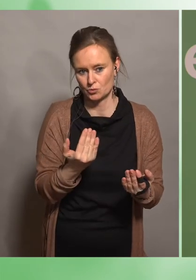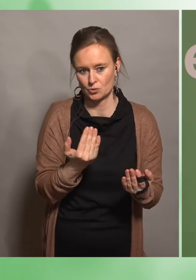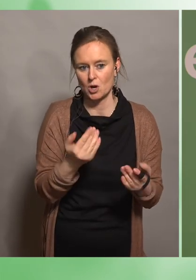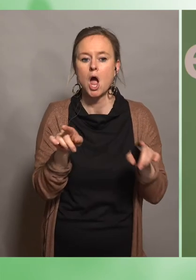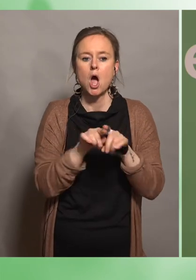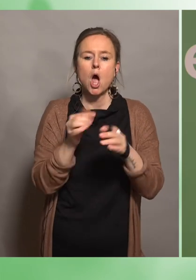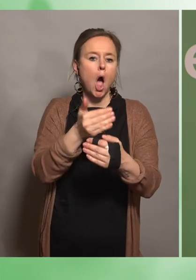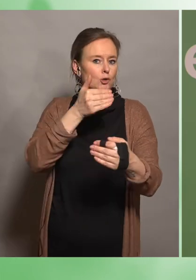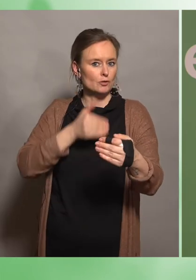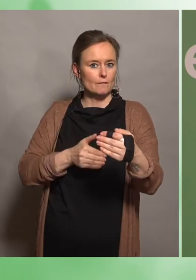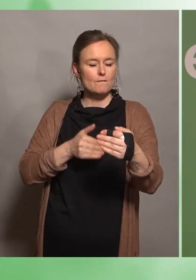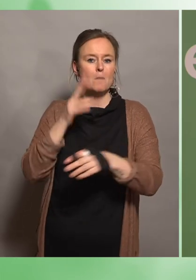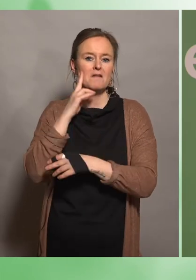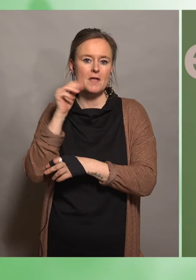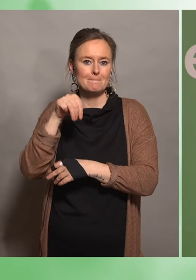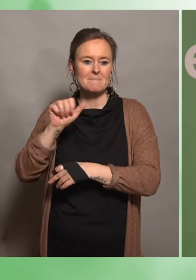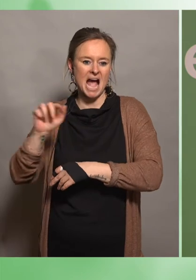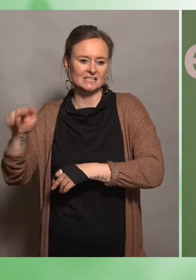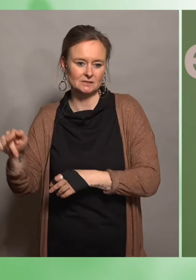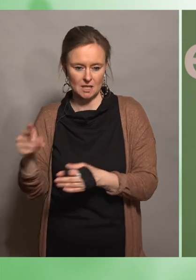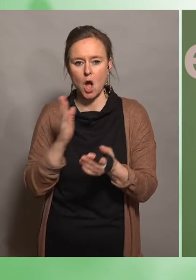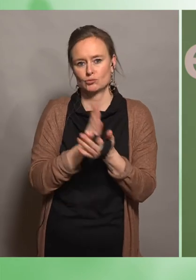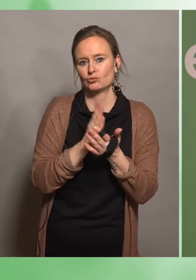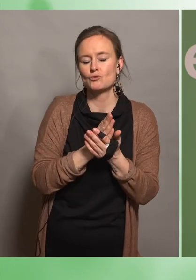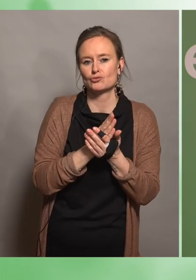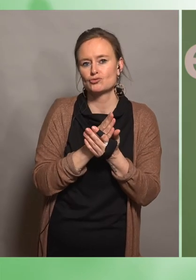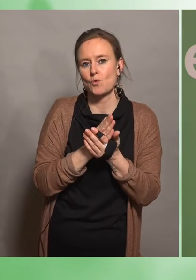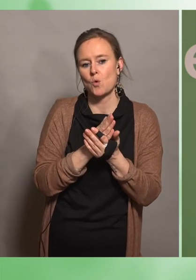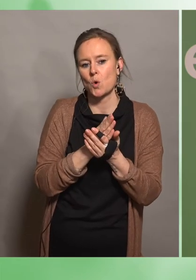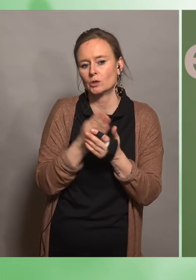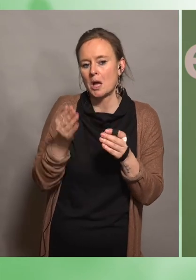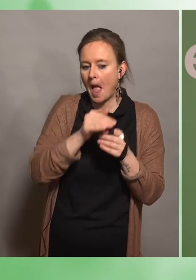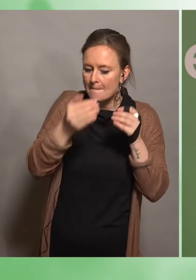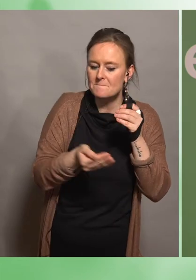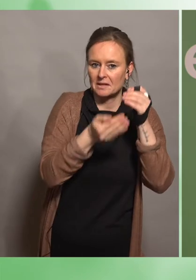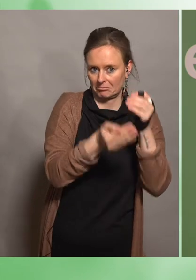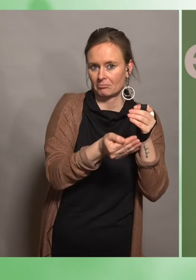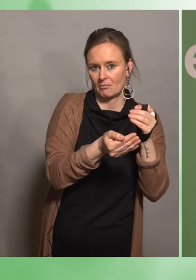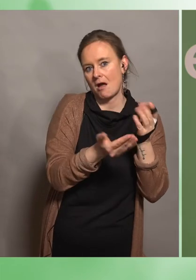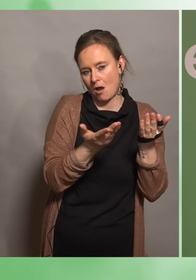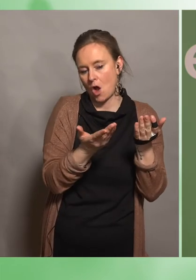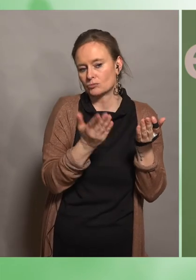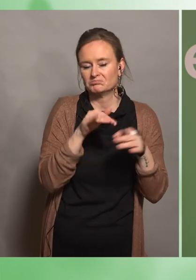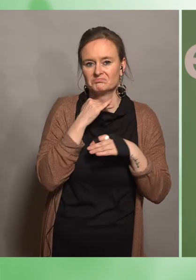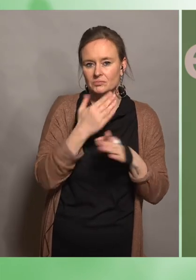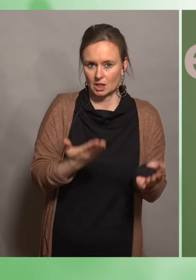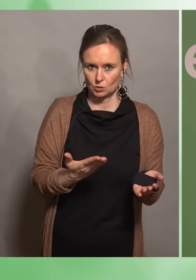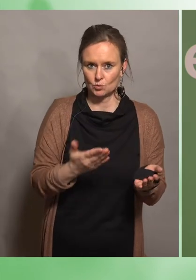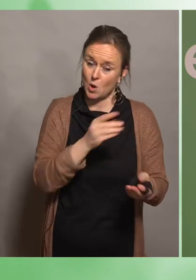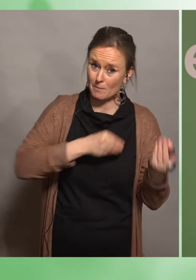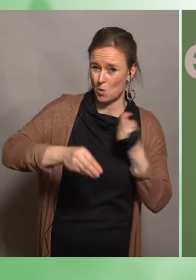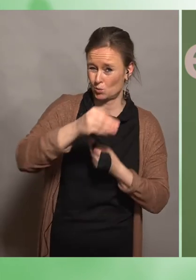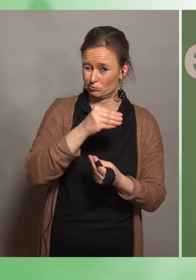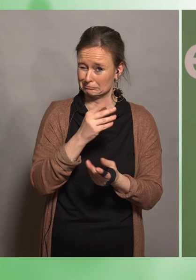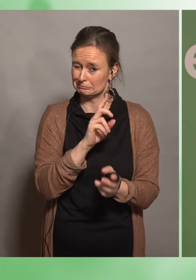auch aus unternehmerischer Sicht das durchaus also ein Betrag ist, der nicht zu vernachlässigen ist. Umgekehrt allerdings, und das muss man